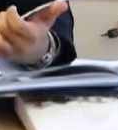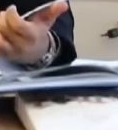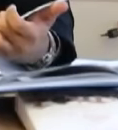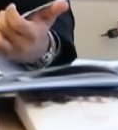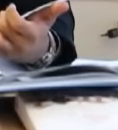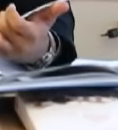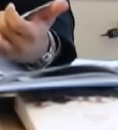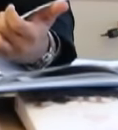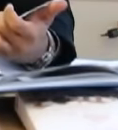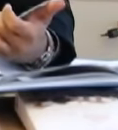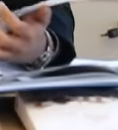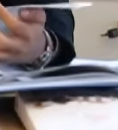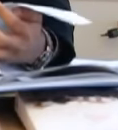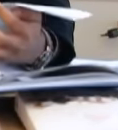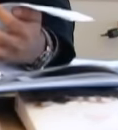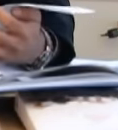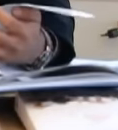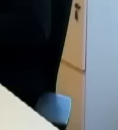Bagus.